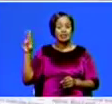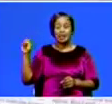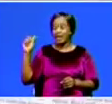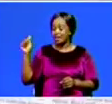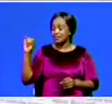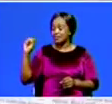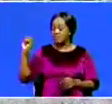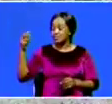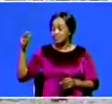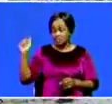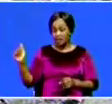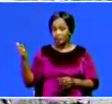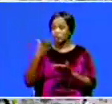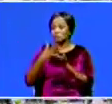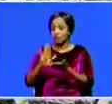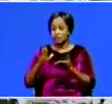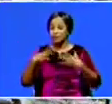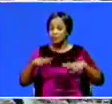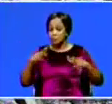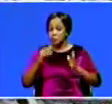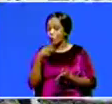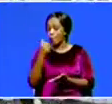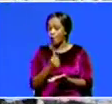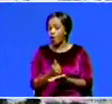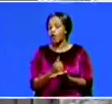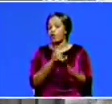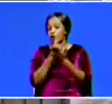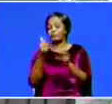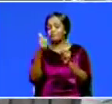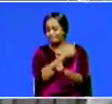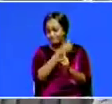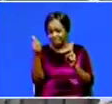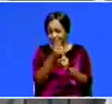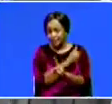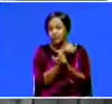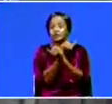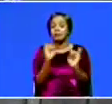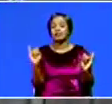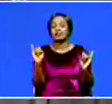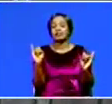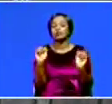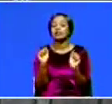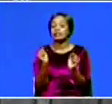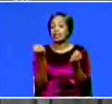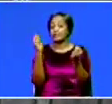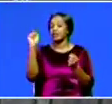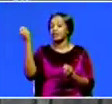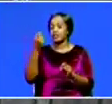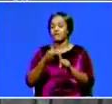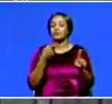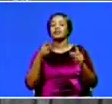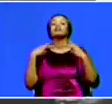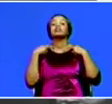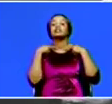alikuwa miongoni mwa watu waliosaidia wapiganaji wa uhuru wakati wa mchakato wa kuikomboa Kenya kutoka kwa mikononi